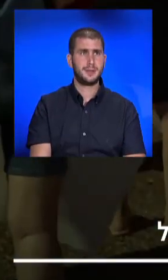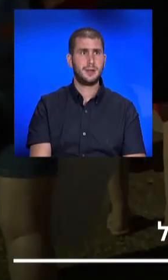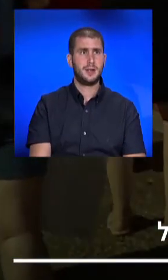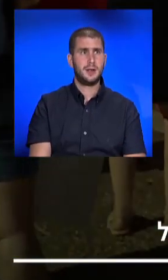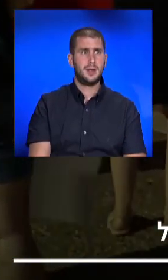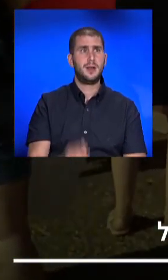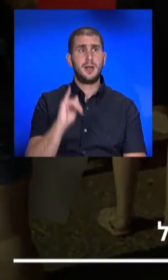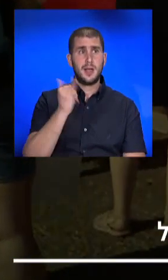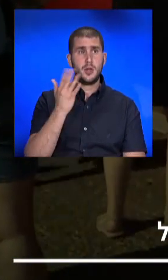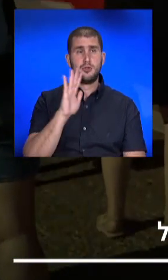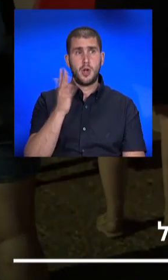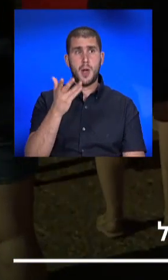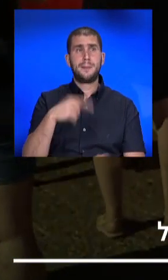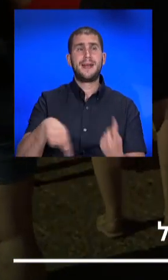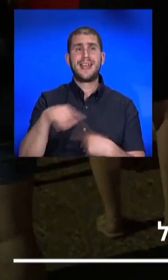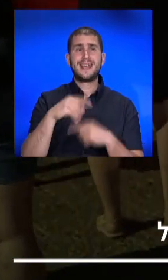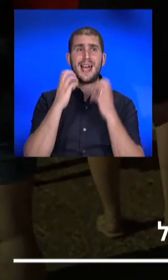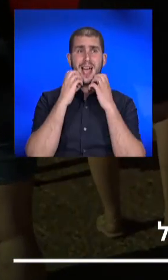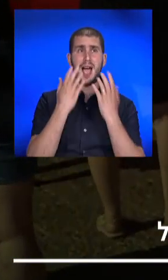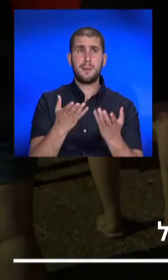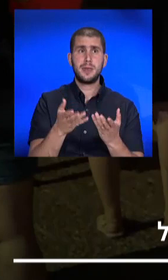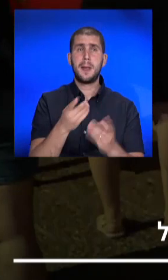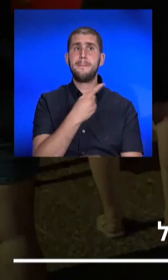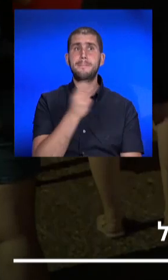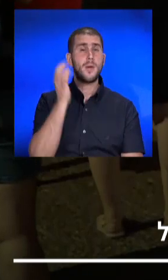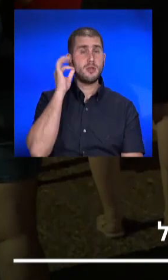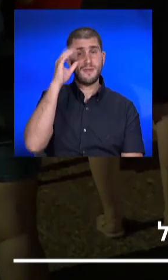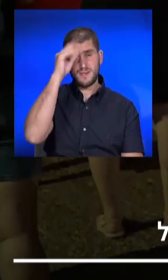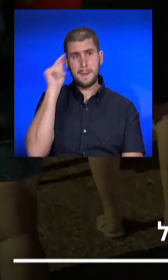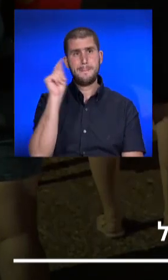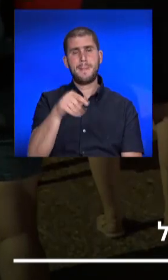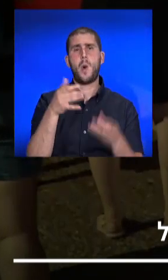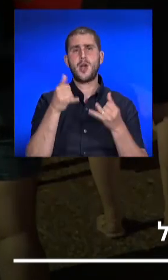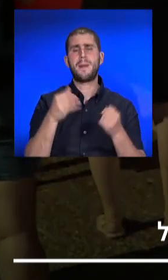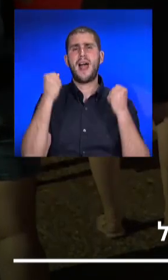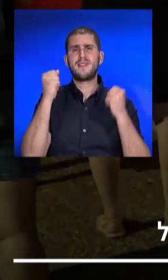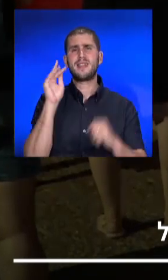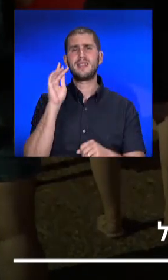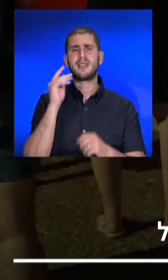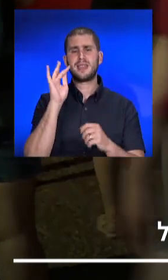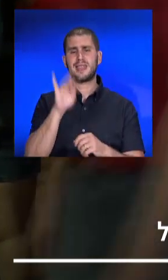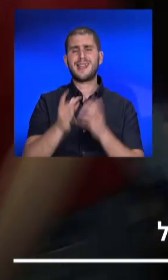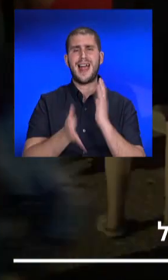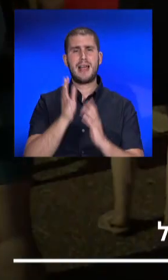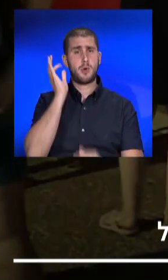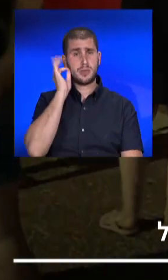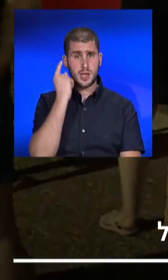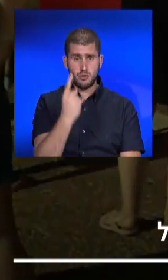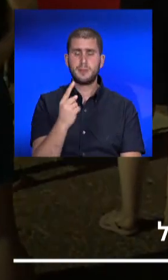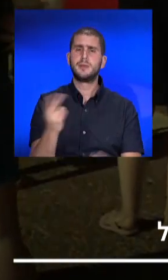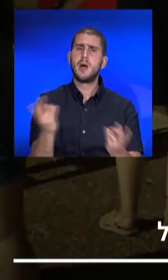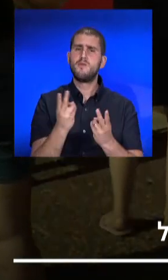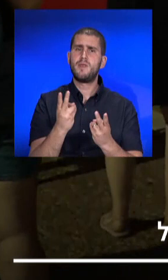כן, שלום רואים, מכאן מכיכר רבין, מאות נשים וגברים הגיעו כאן היום להפגין נגד אלימות כלפי נשים, ומה שכמובן הצית